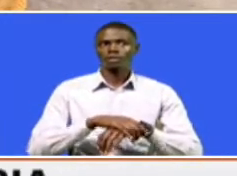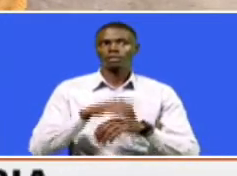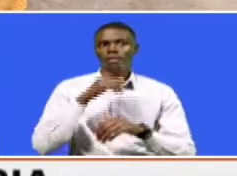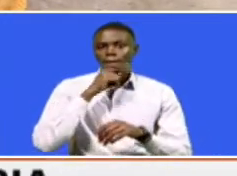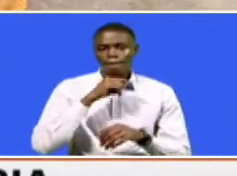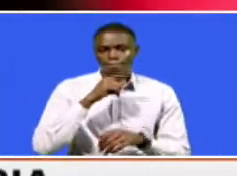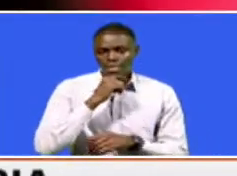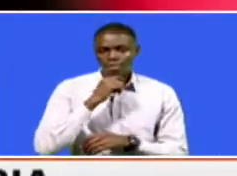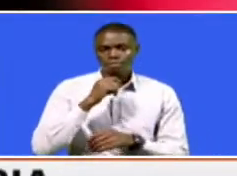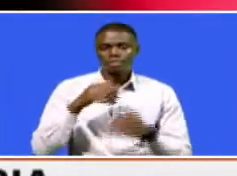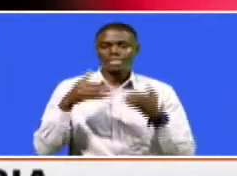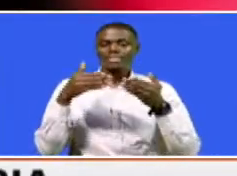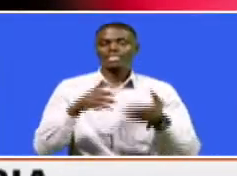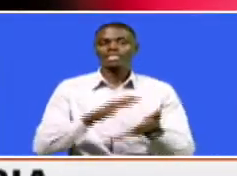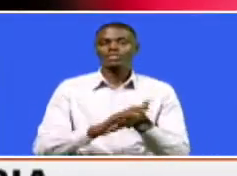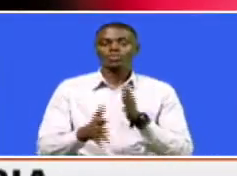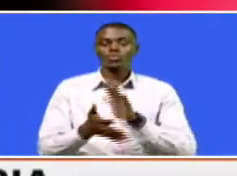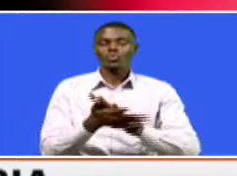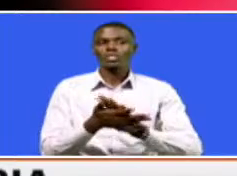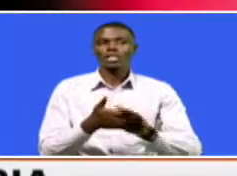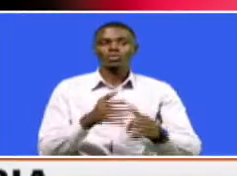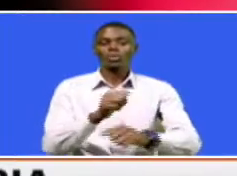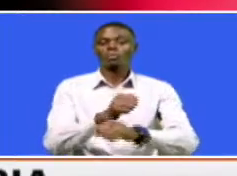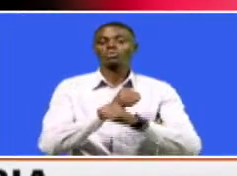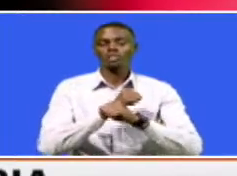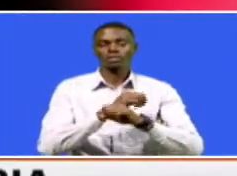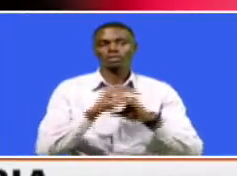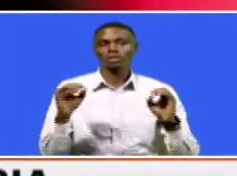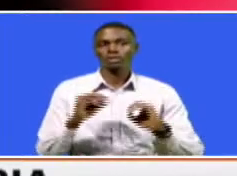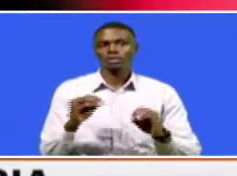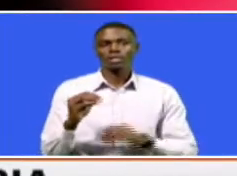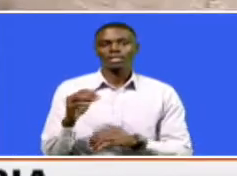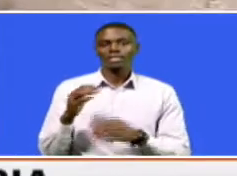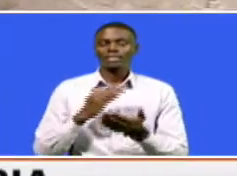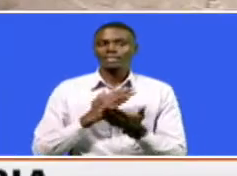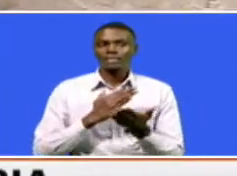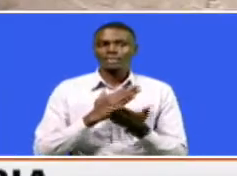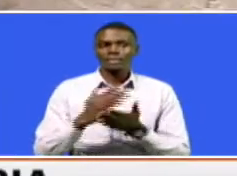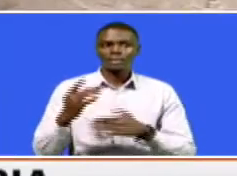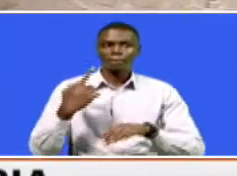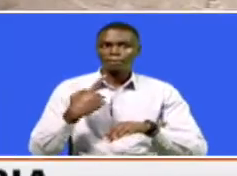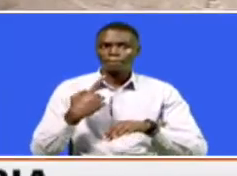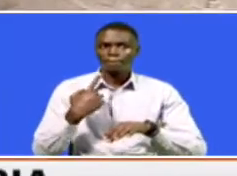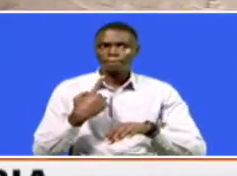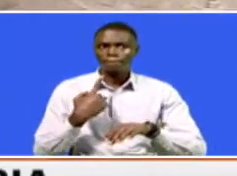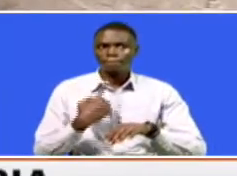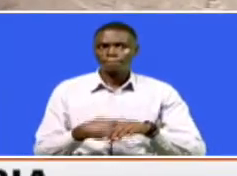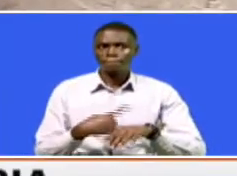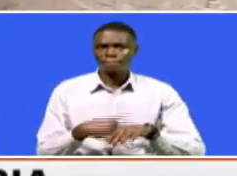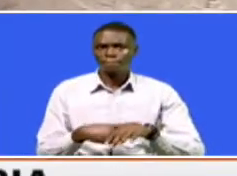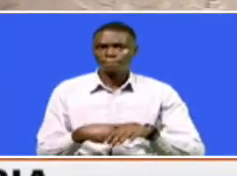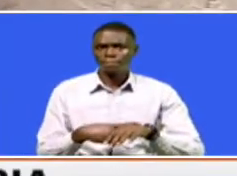kinga. Mimi napitianga mangumu, sababu saa zingine nashtukianga, nimekaa kwa nyumba,